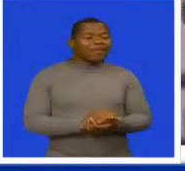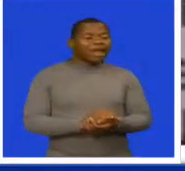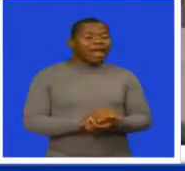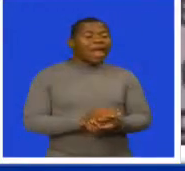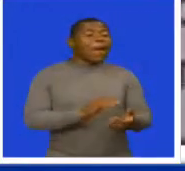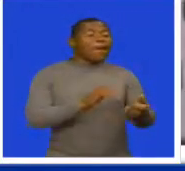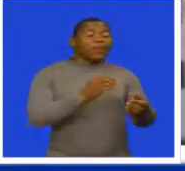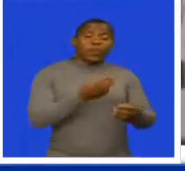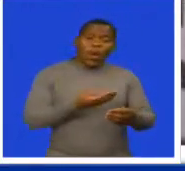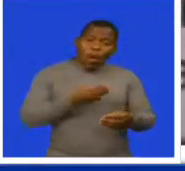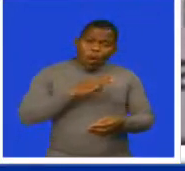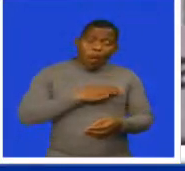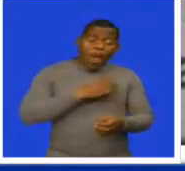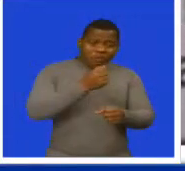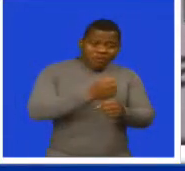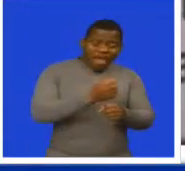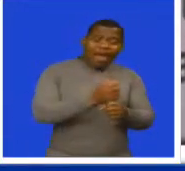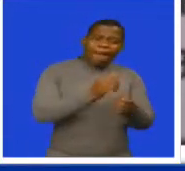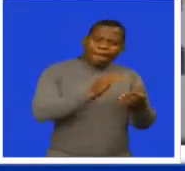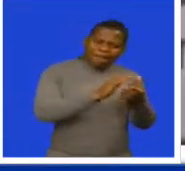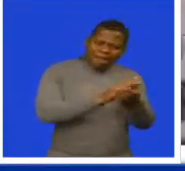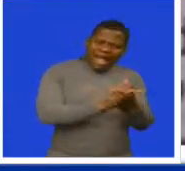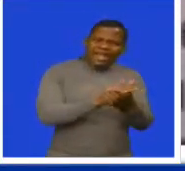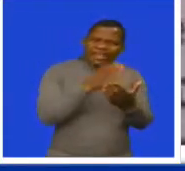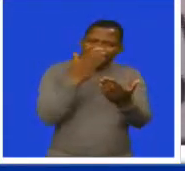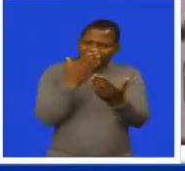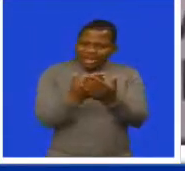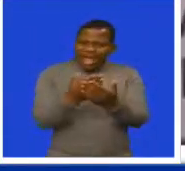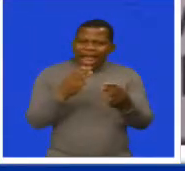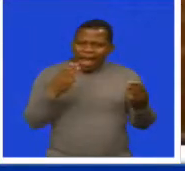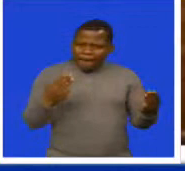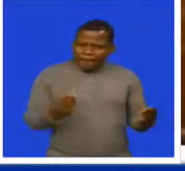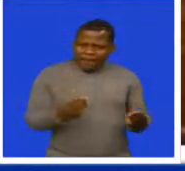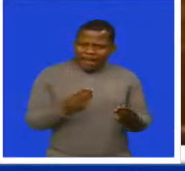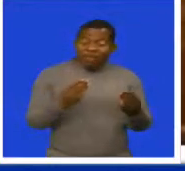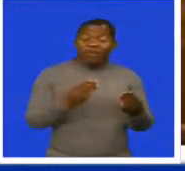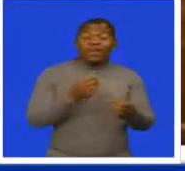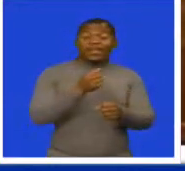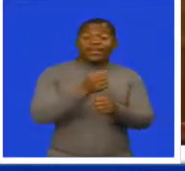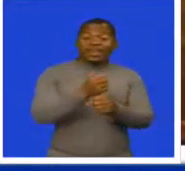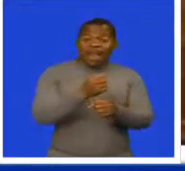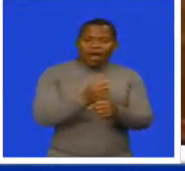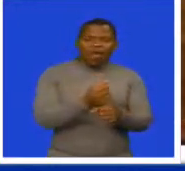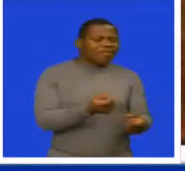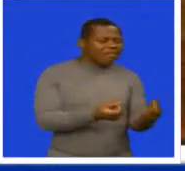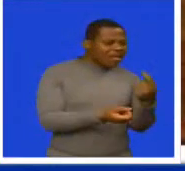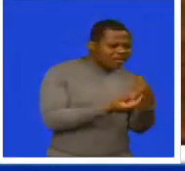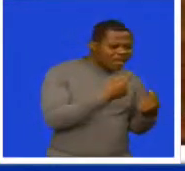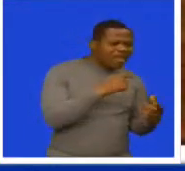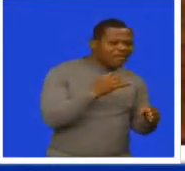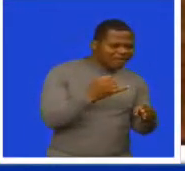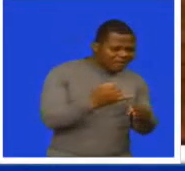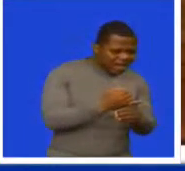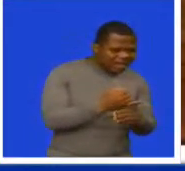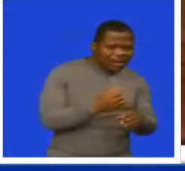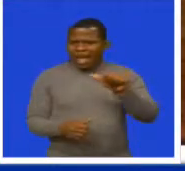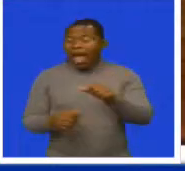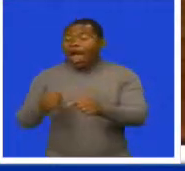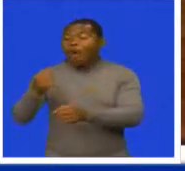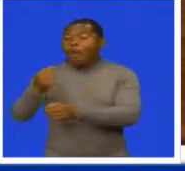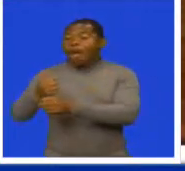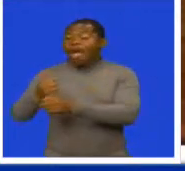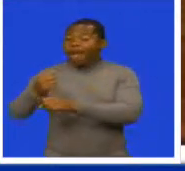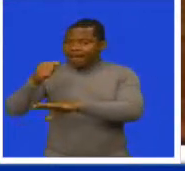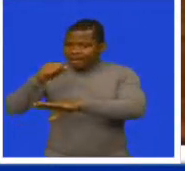nolusito bathi okhona sibabuyele emsebentini isikhathi sisavuka. Kulo msebenzi kube sekulayidwa likhandlela